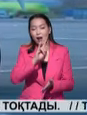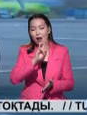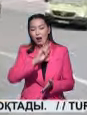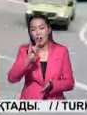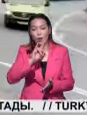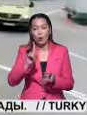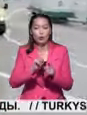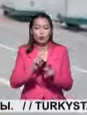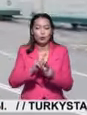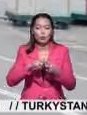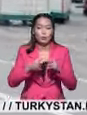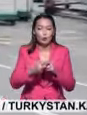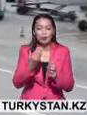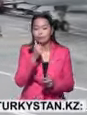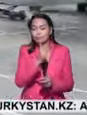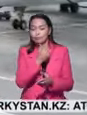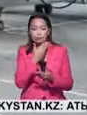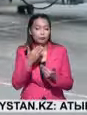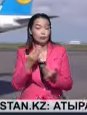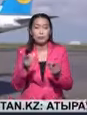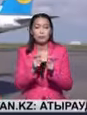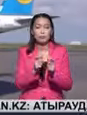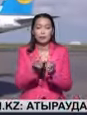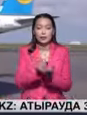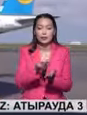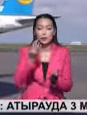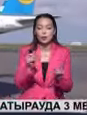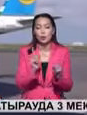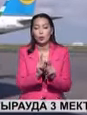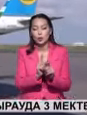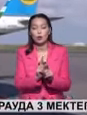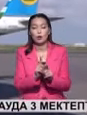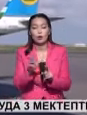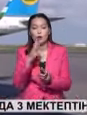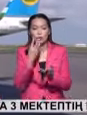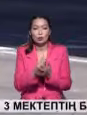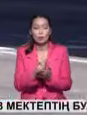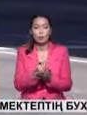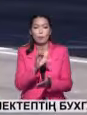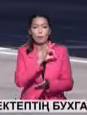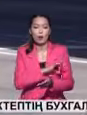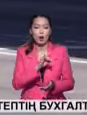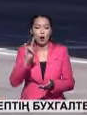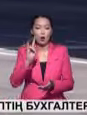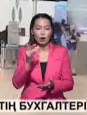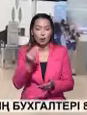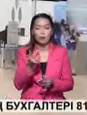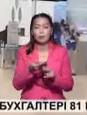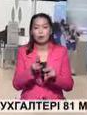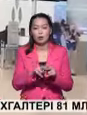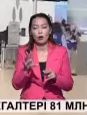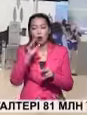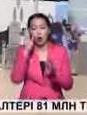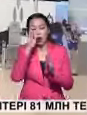былыққа толы екені жасырын емес. Билеттердің қымбат болғаны былай тұрсын, өз пайдасын ойлаған әуе компаниялары небір айлаға баратын